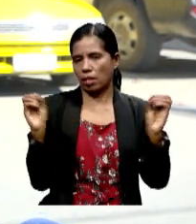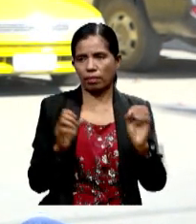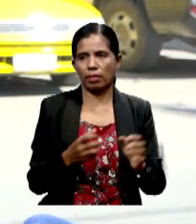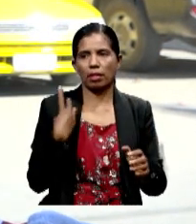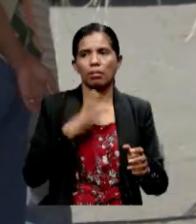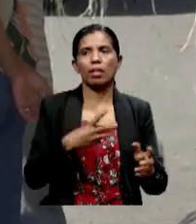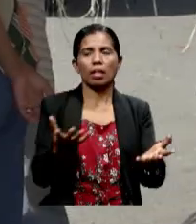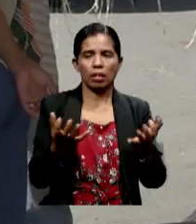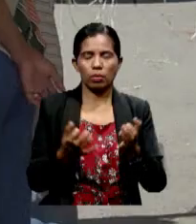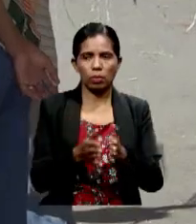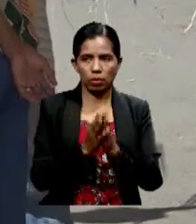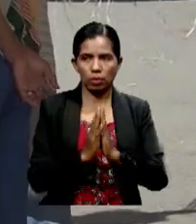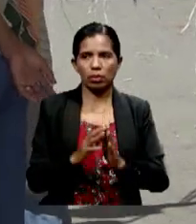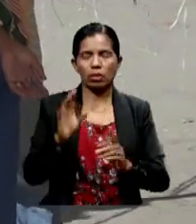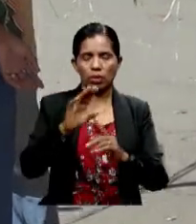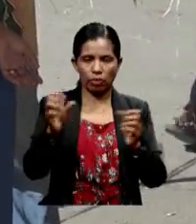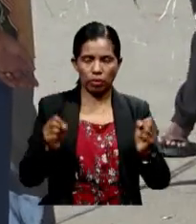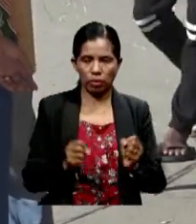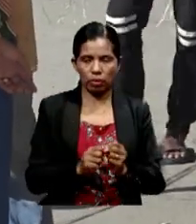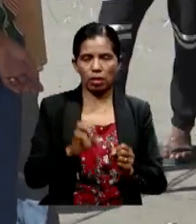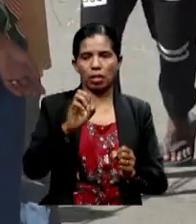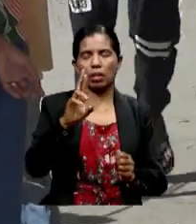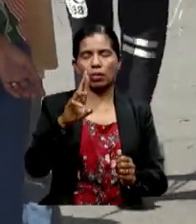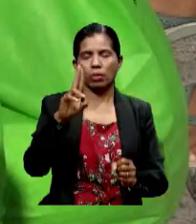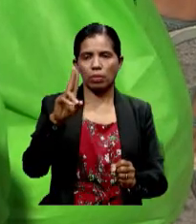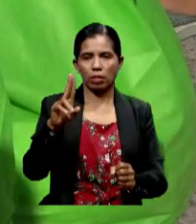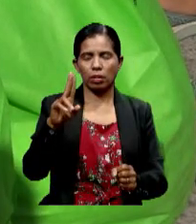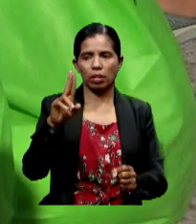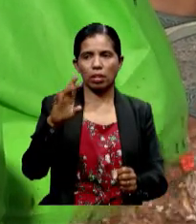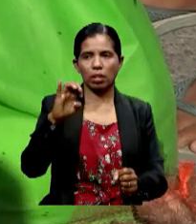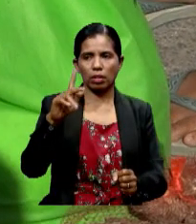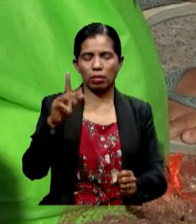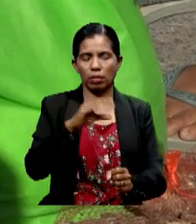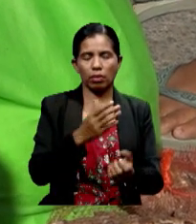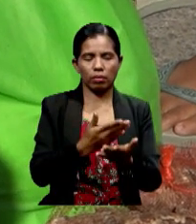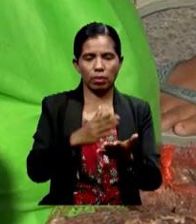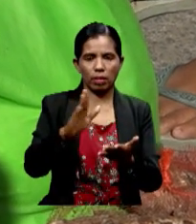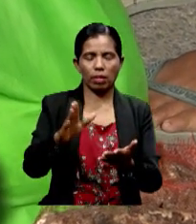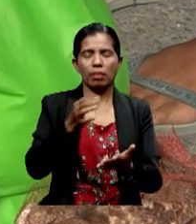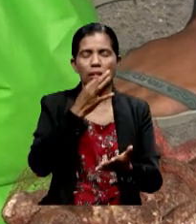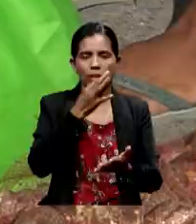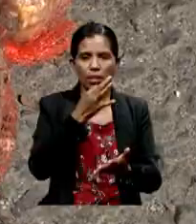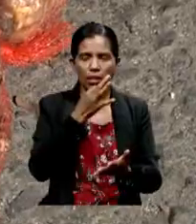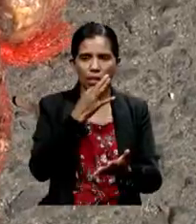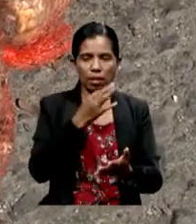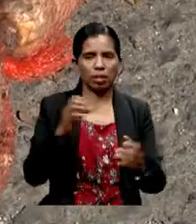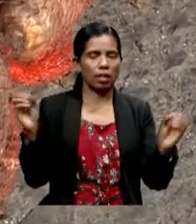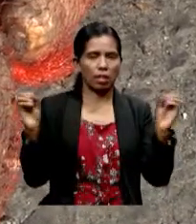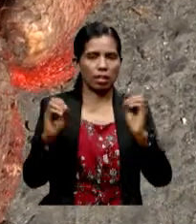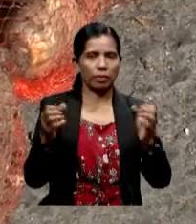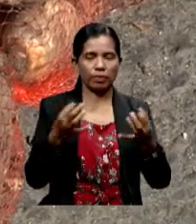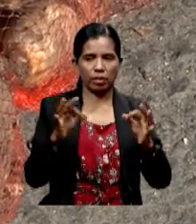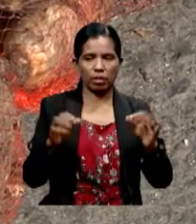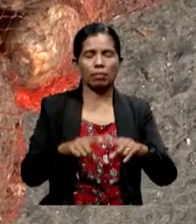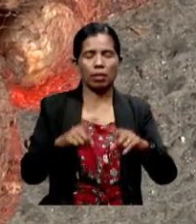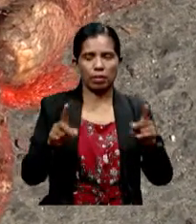mekar khusus. Chefe suku Komoro Eurico da Costa de Jesus Ateten, sesta básica ba fase da huluk nian la iha ona, mai be